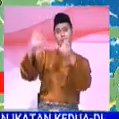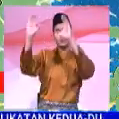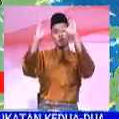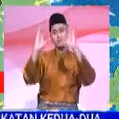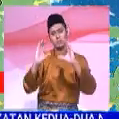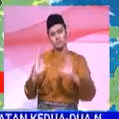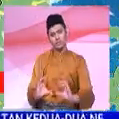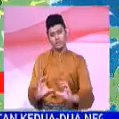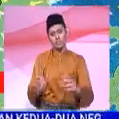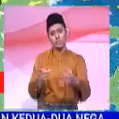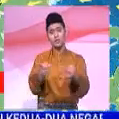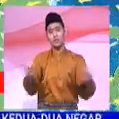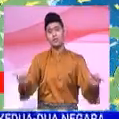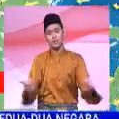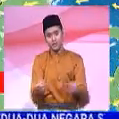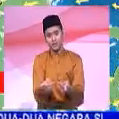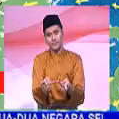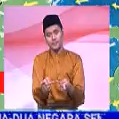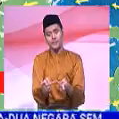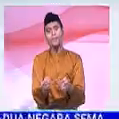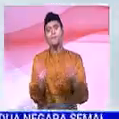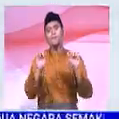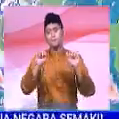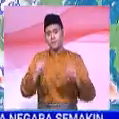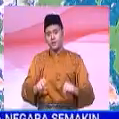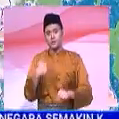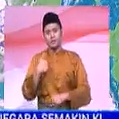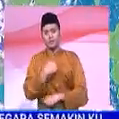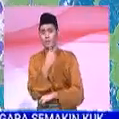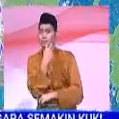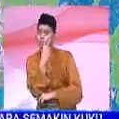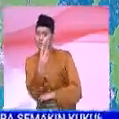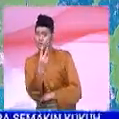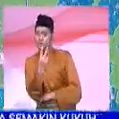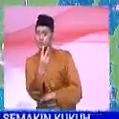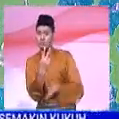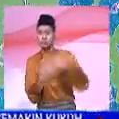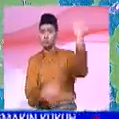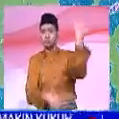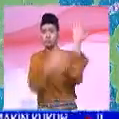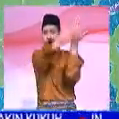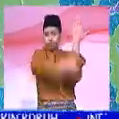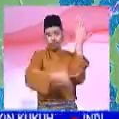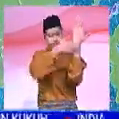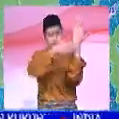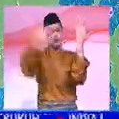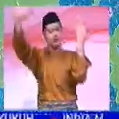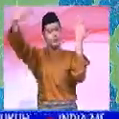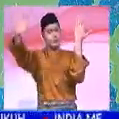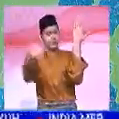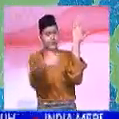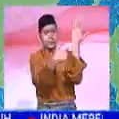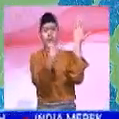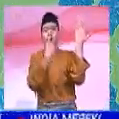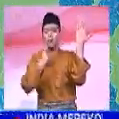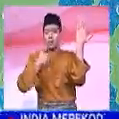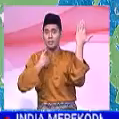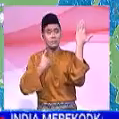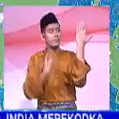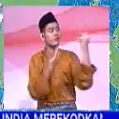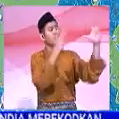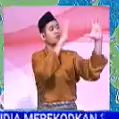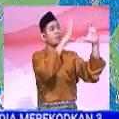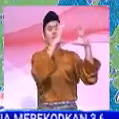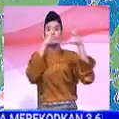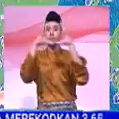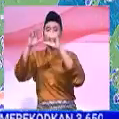lembap di kawasan yang tersebut. Dan ini juga dapat kita lihat melalui paparan imej satelit semasa di mana diperhatikan terdapat kelompok awan